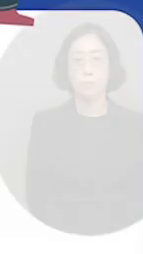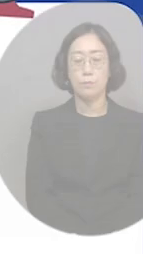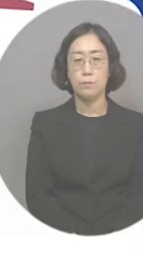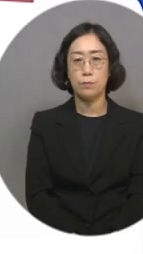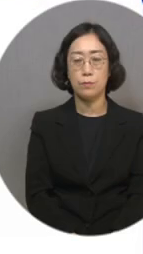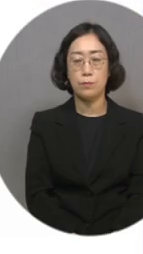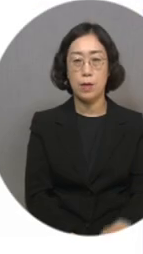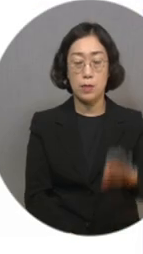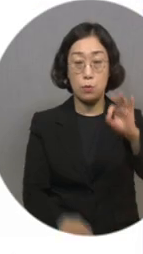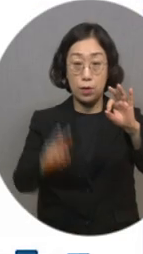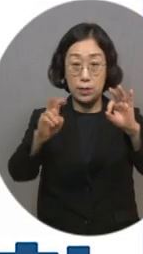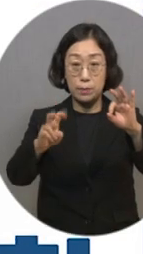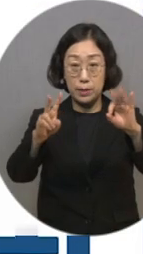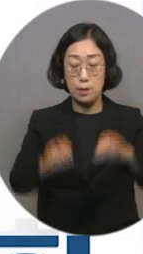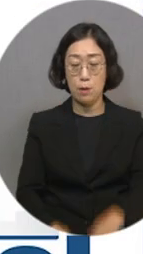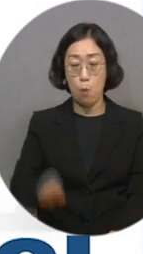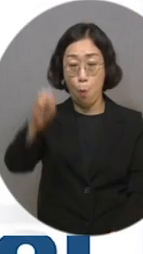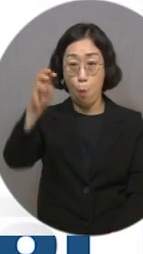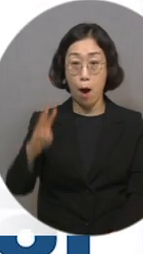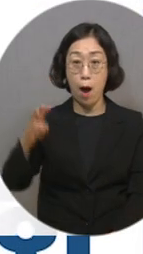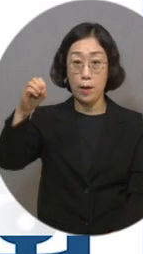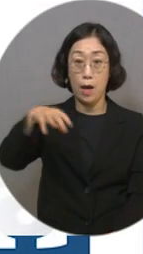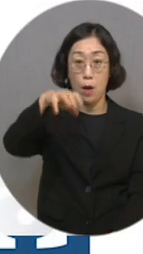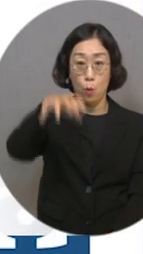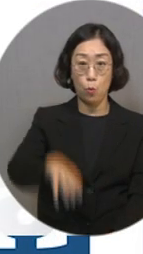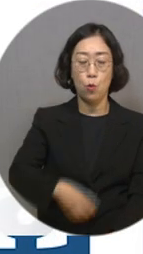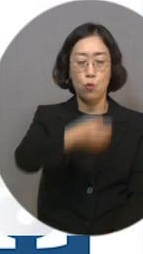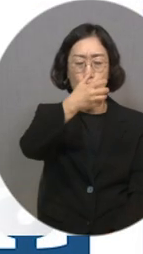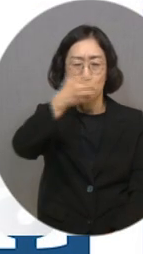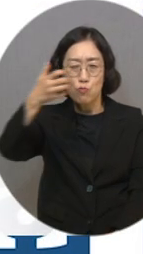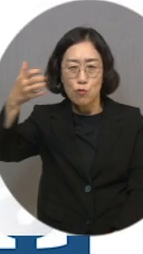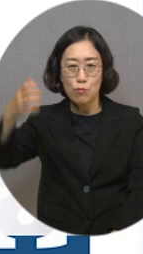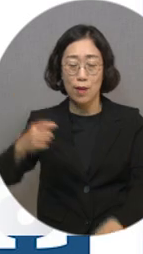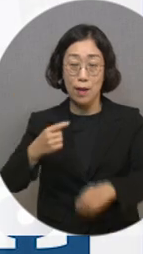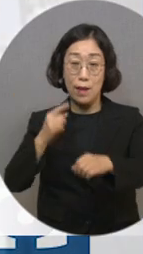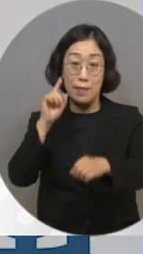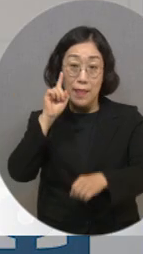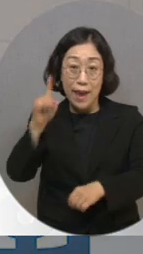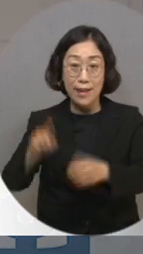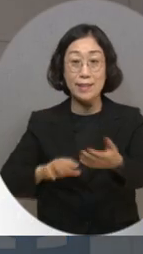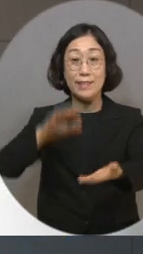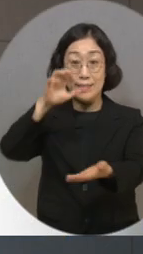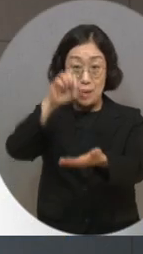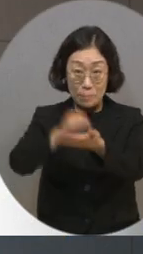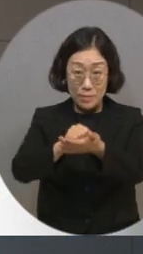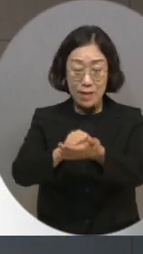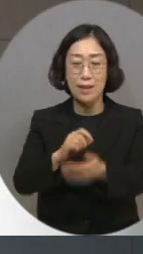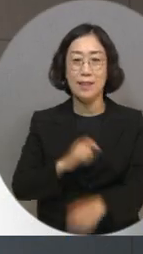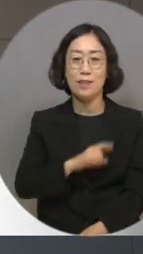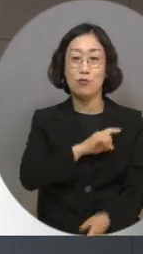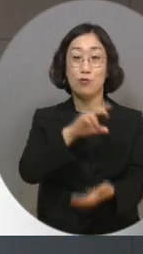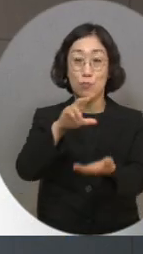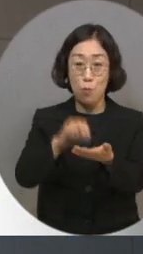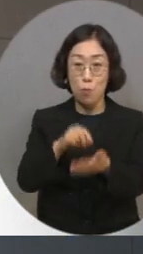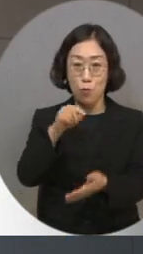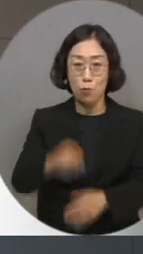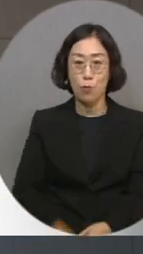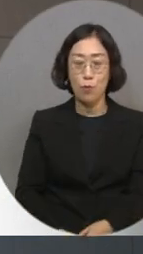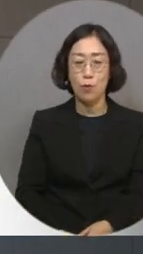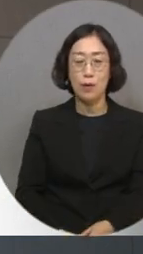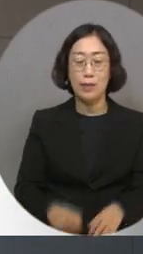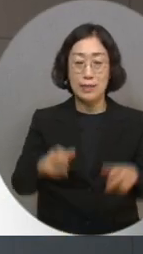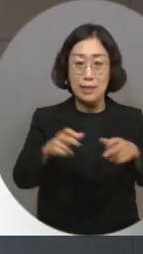지난 22일 광양시는 꿈을 꾸자 내일을 잡자라는 슬로건으로 제1회 장애인 일자리